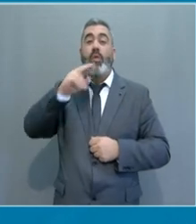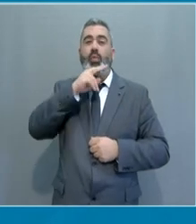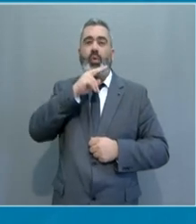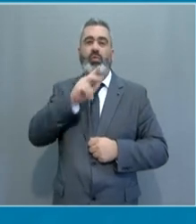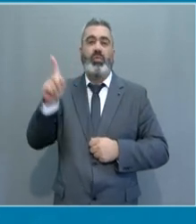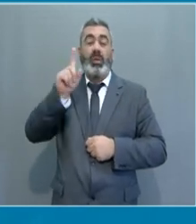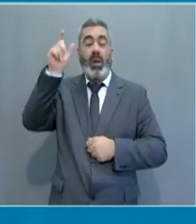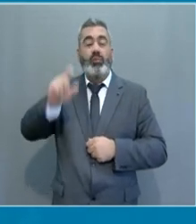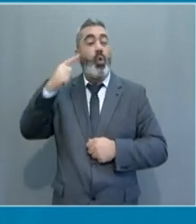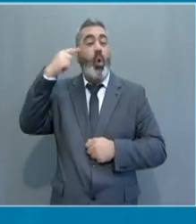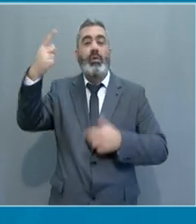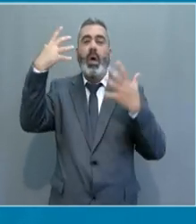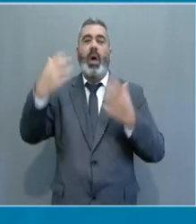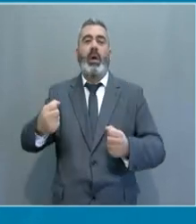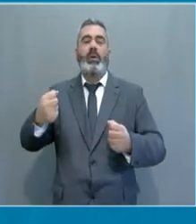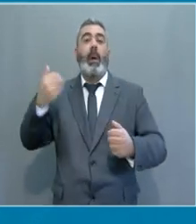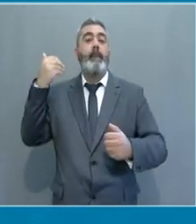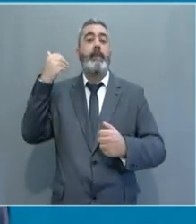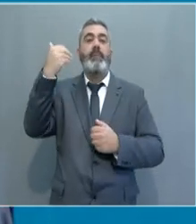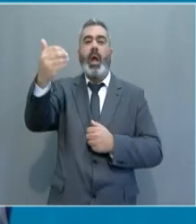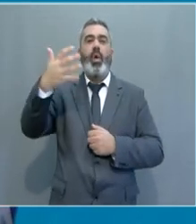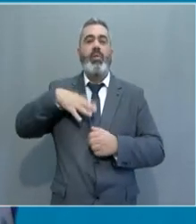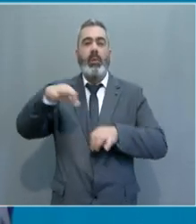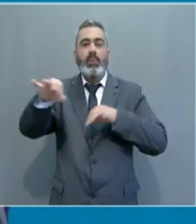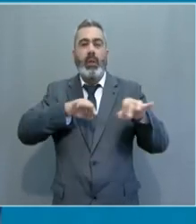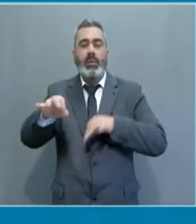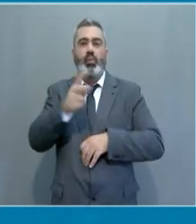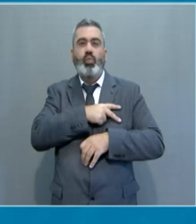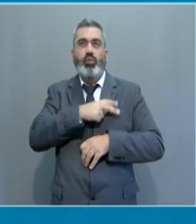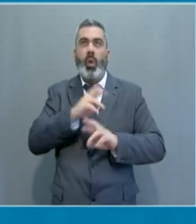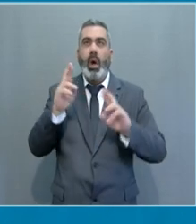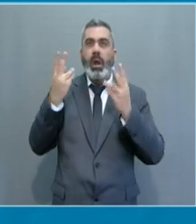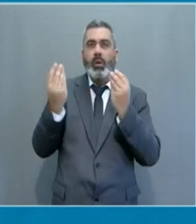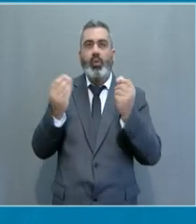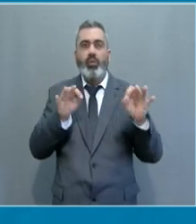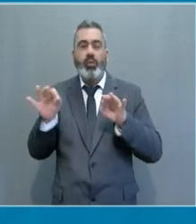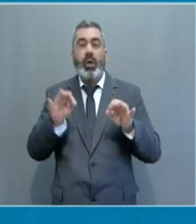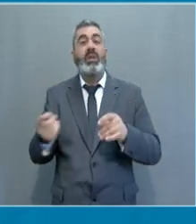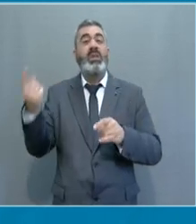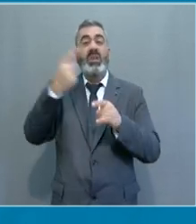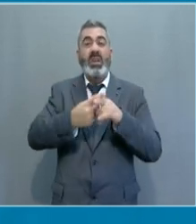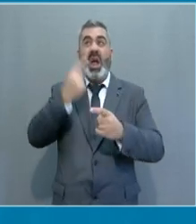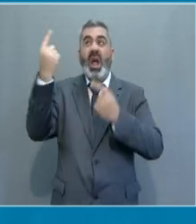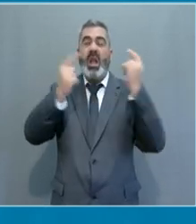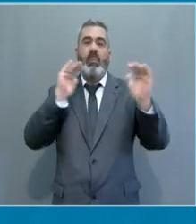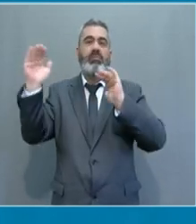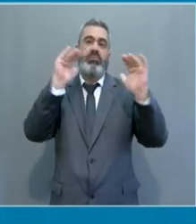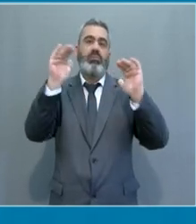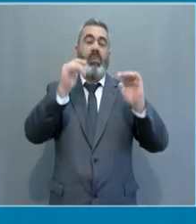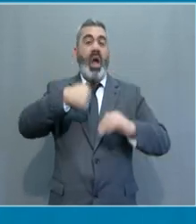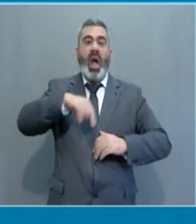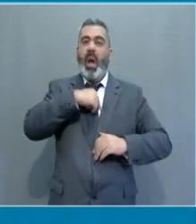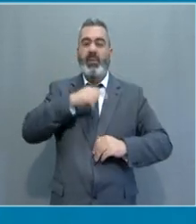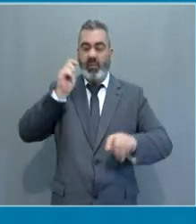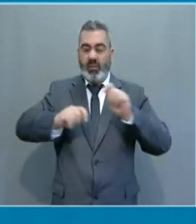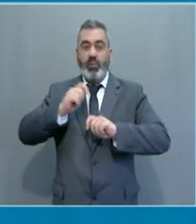να αποκτήσει επιτέλους εθνική ενεργειακή στρατηγική, αλλά και να πρωταγωνιστήσει στην αντιμετώπιση της κλιματικής αλλαγής, να